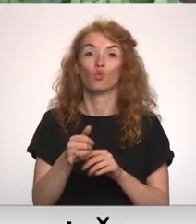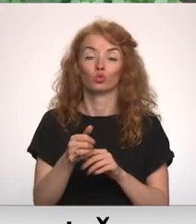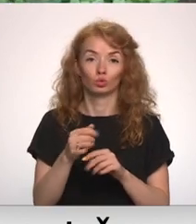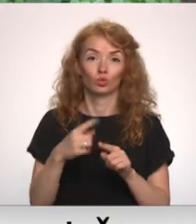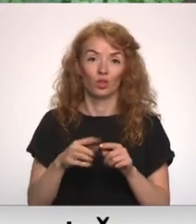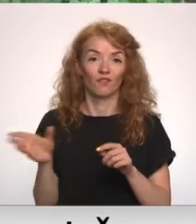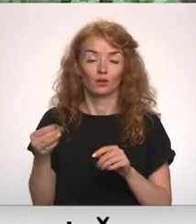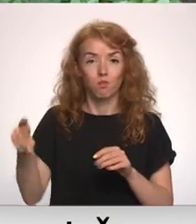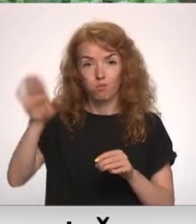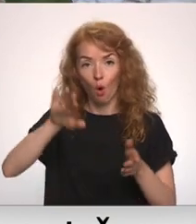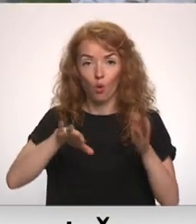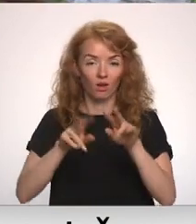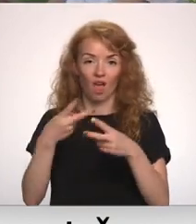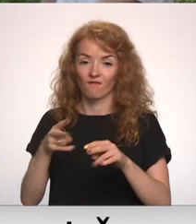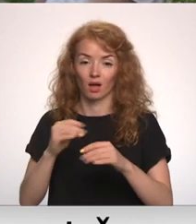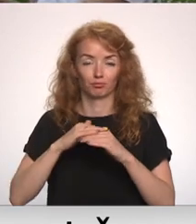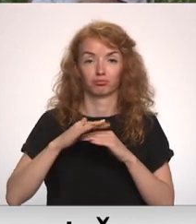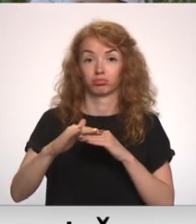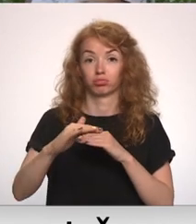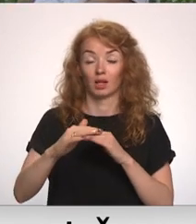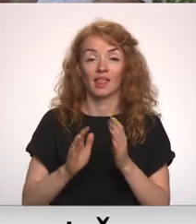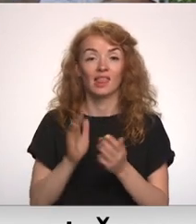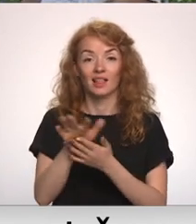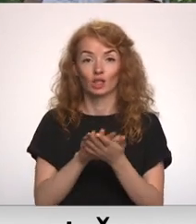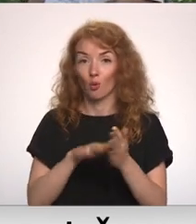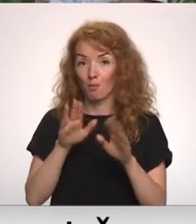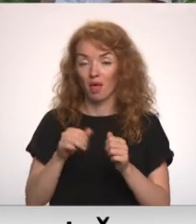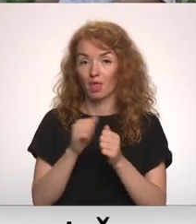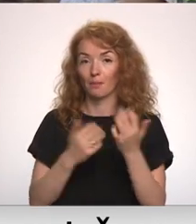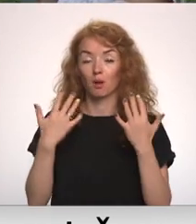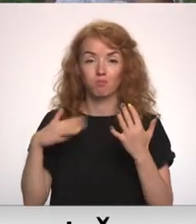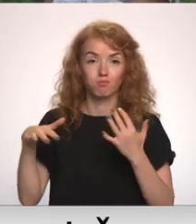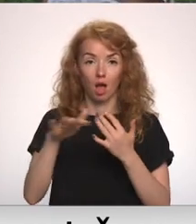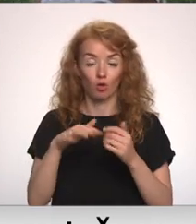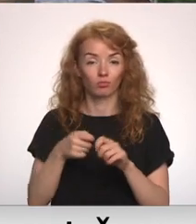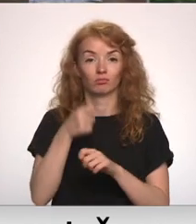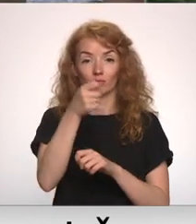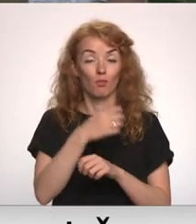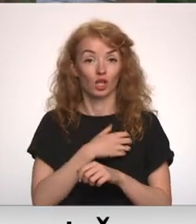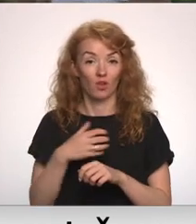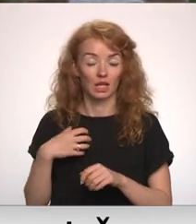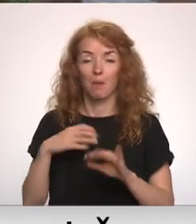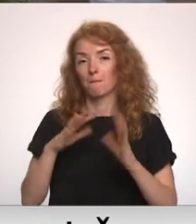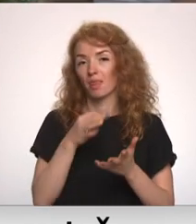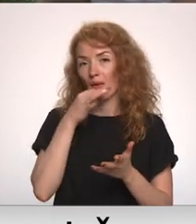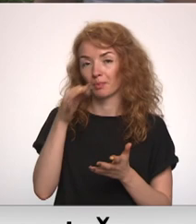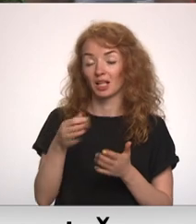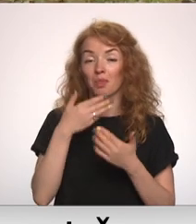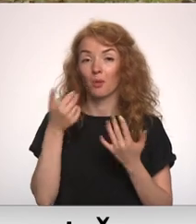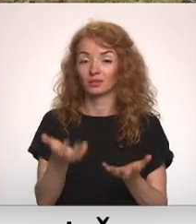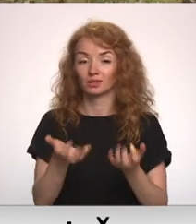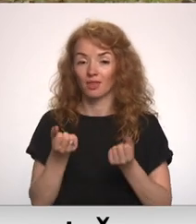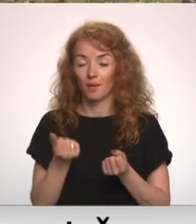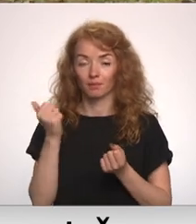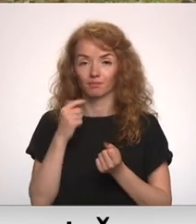visas paugures nevajag norakt. Iesniegums par dabas parka izveidu esot iesniegts arī pašvaldībā, bet atbildi neesot saņemta. Tā